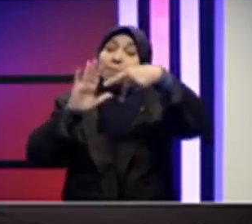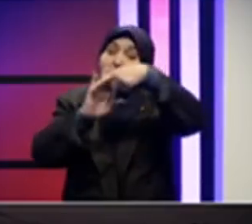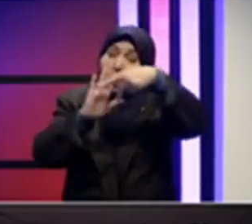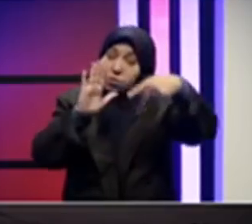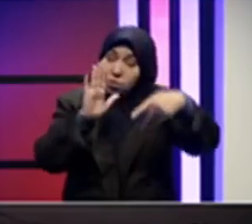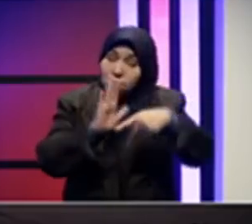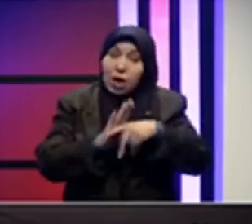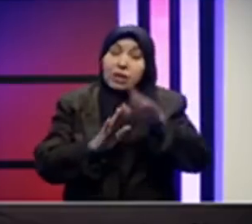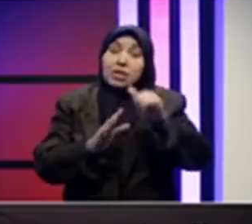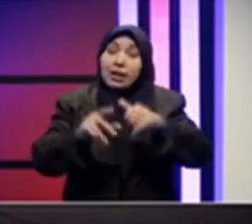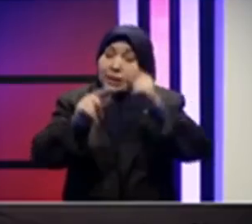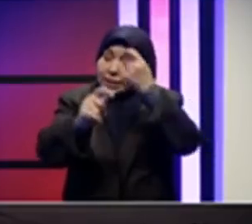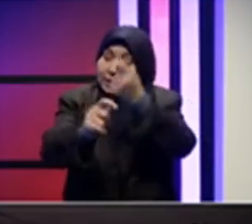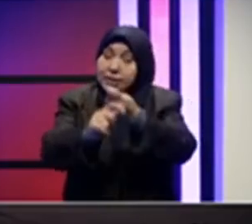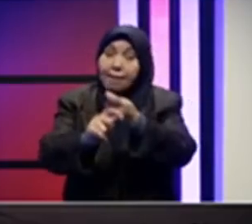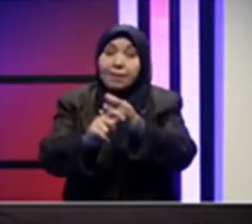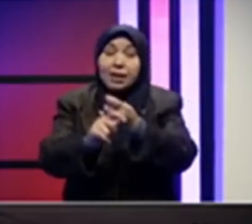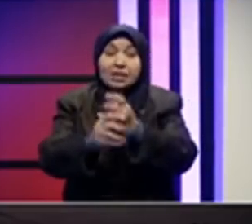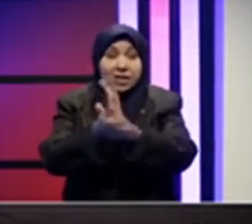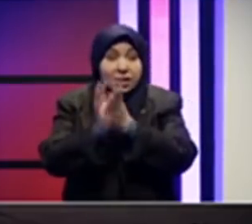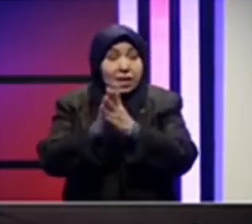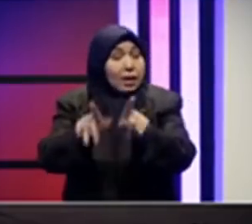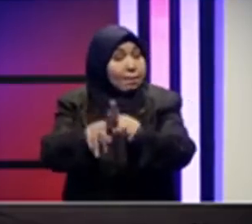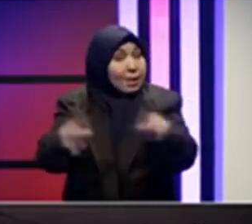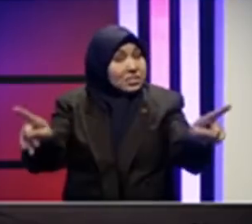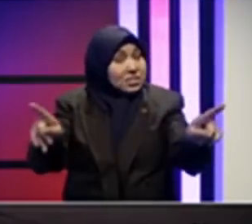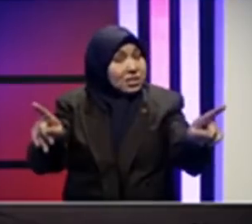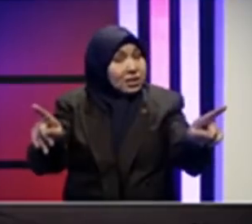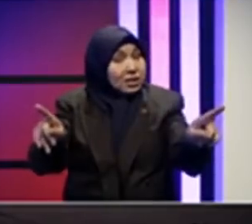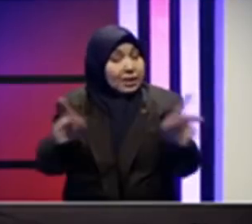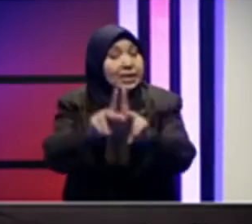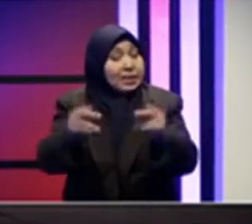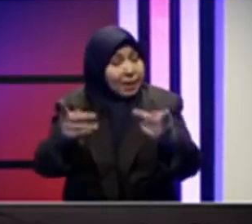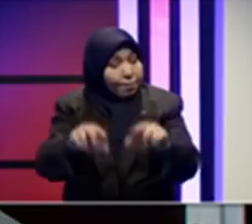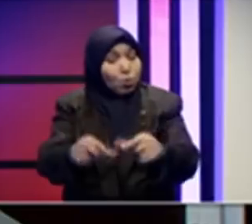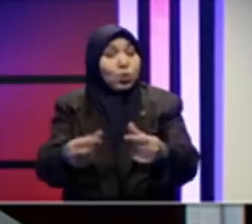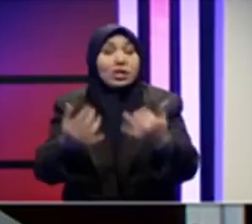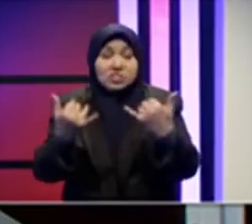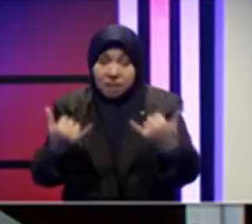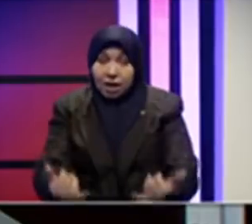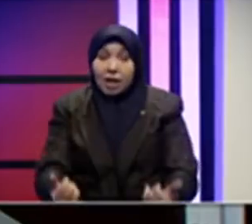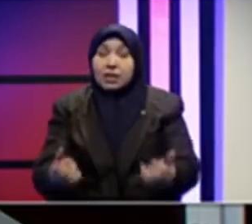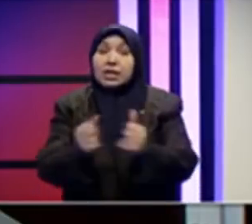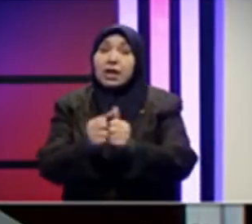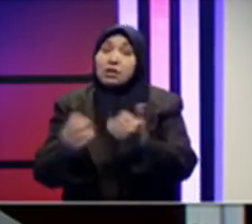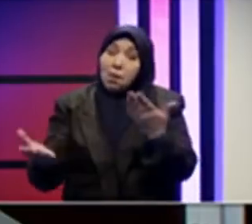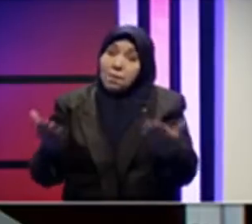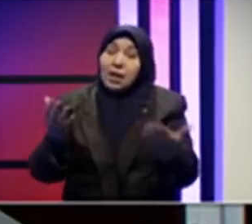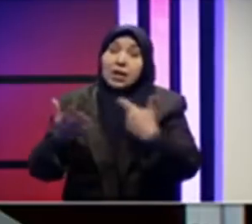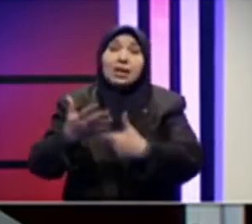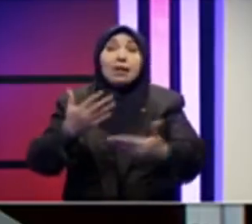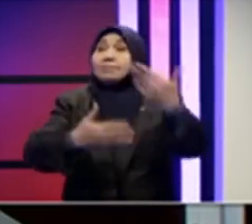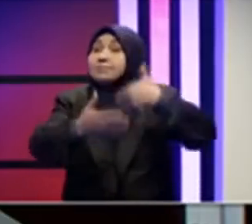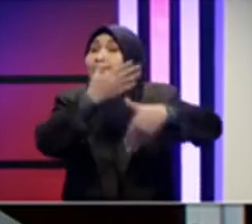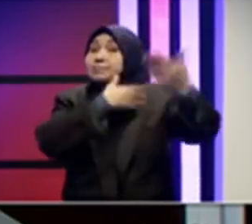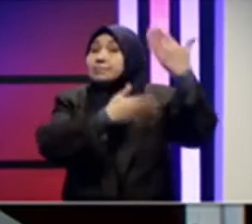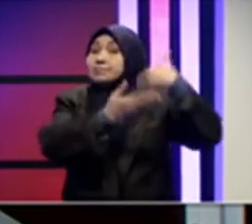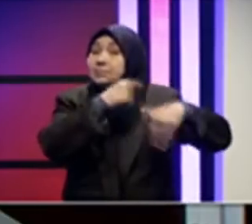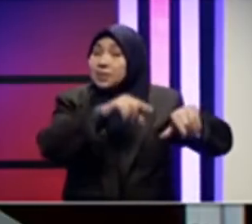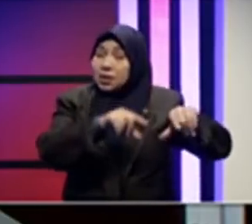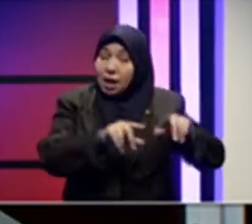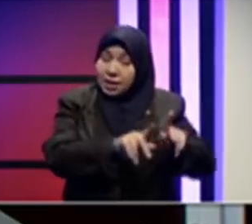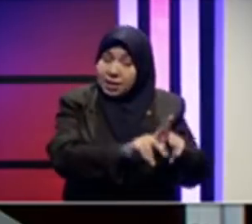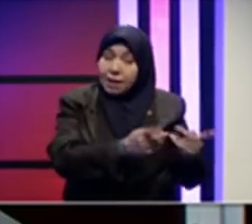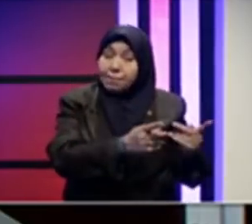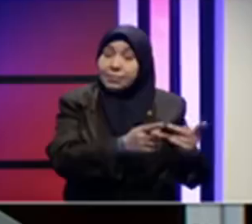yang diletakkan. Ini beza di antara kitab kita, kitab Al-Quran sekarang ini berbanding dengan kitab-kitab terdahulu yang